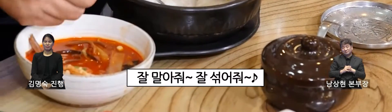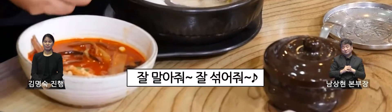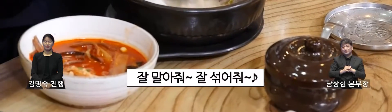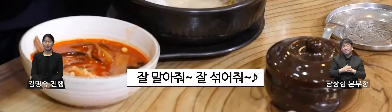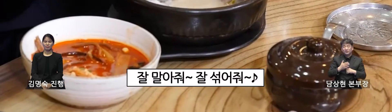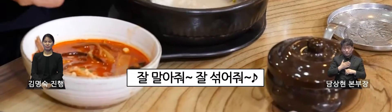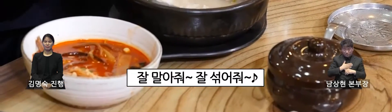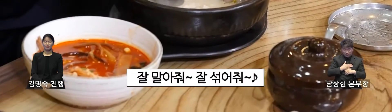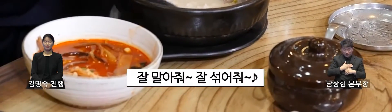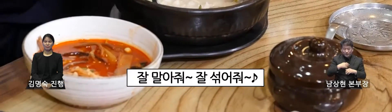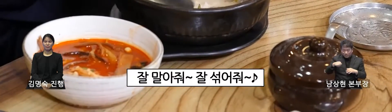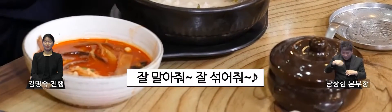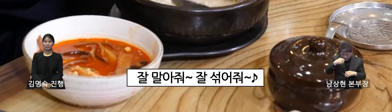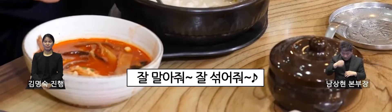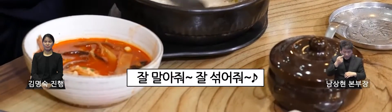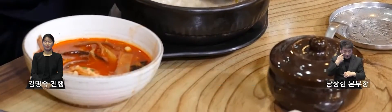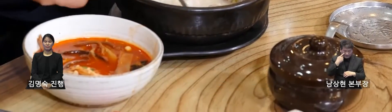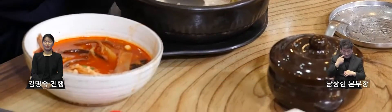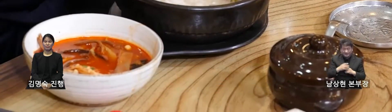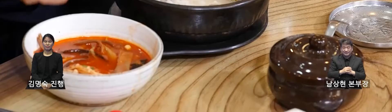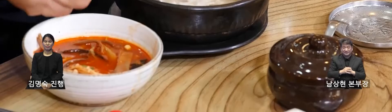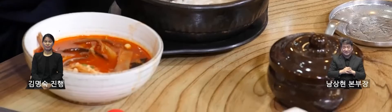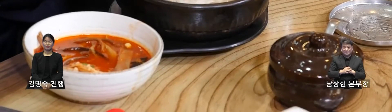저도 한번 말아서 먹어보겠습니다.